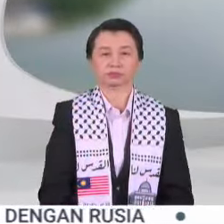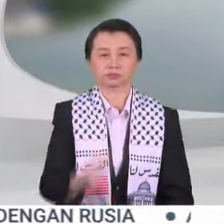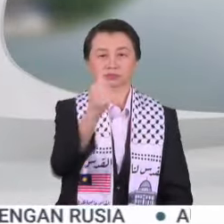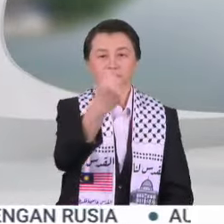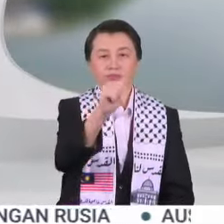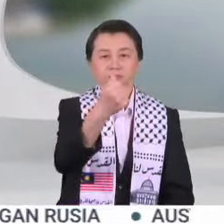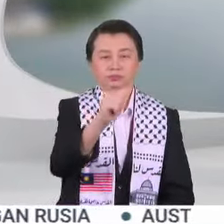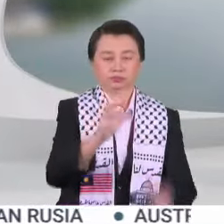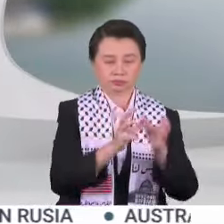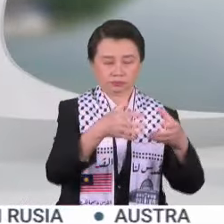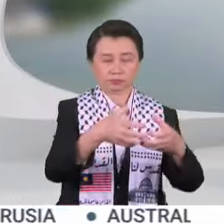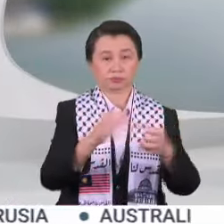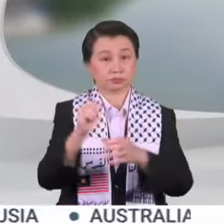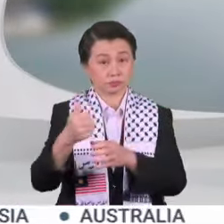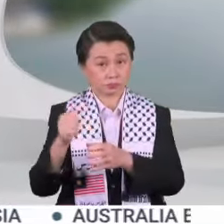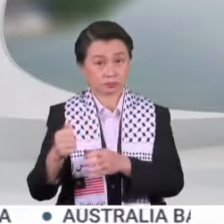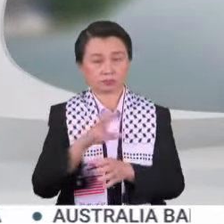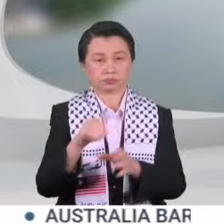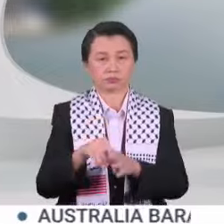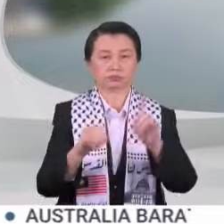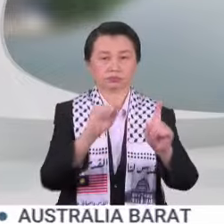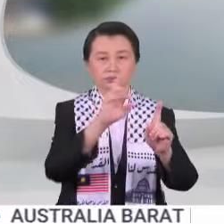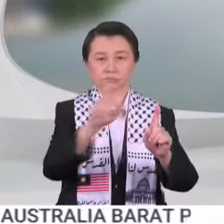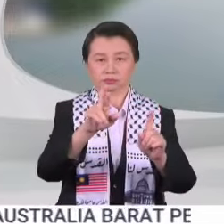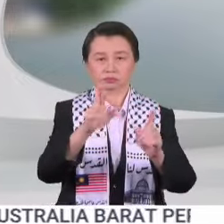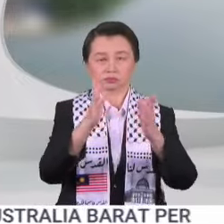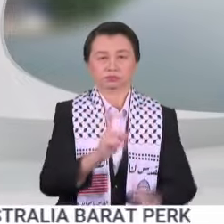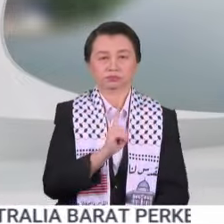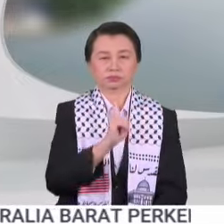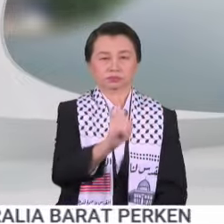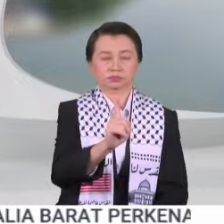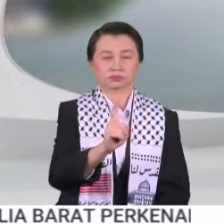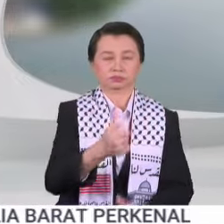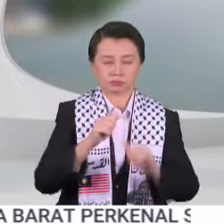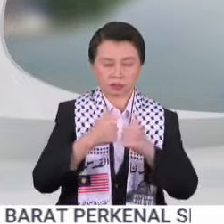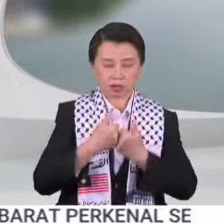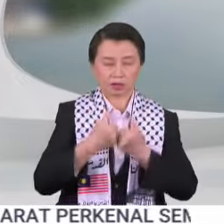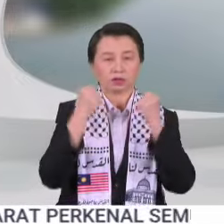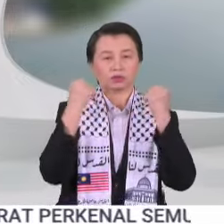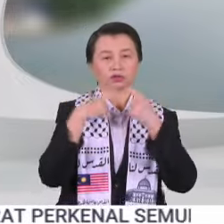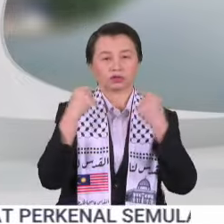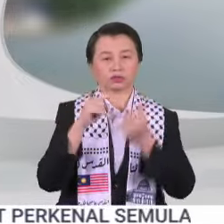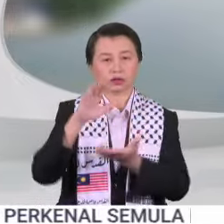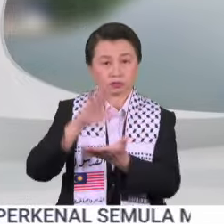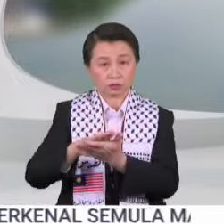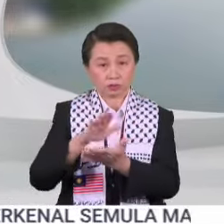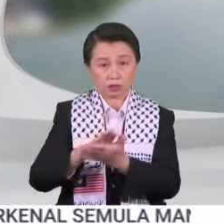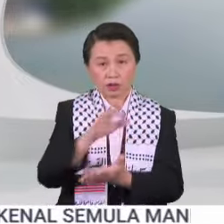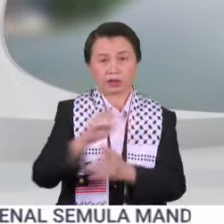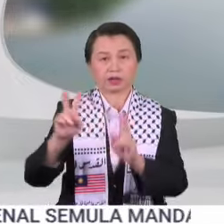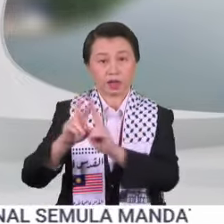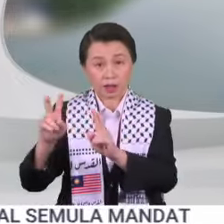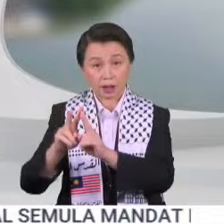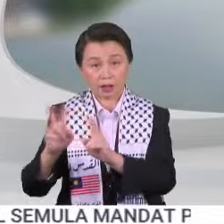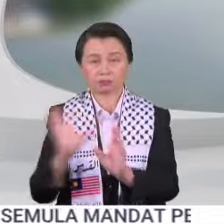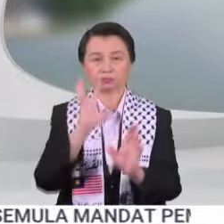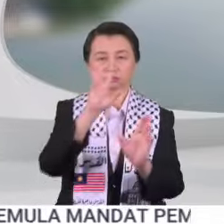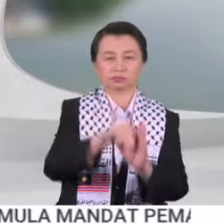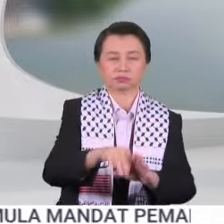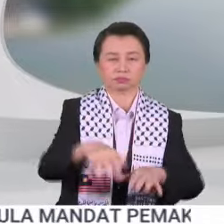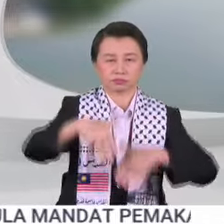10 kontinjen melibatkan lebih 1,000 umat Islam dari agensi awam dan swasta, sekolah serta kampung